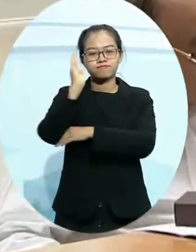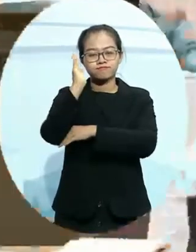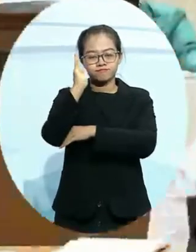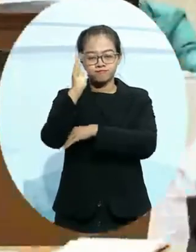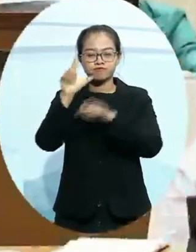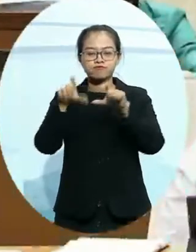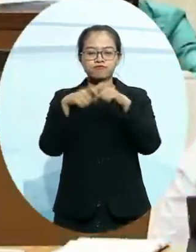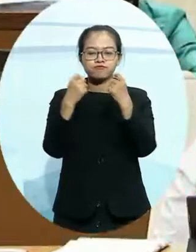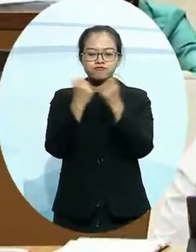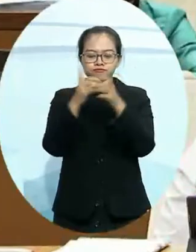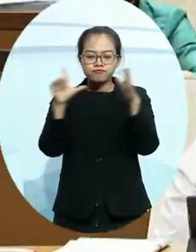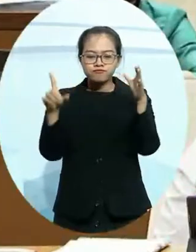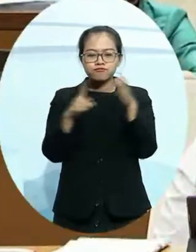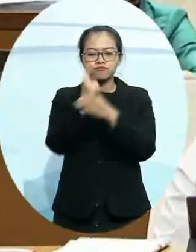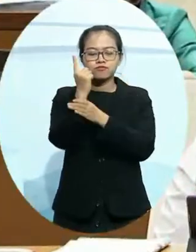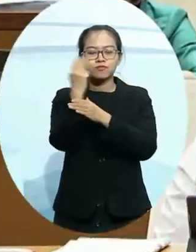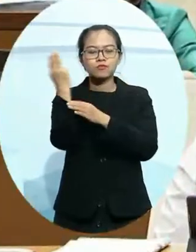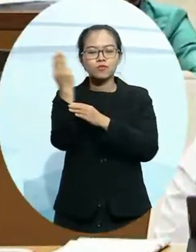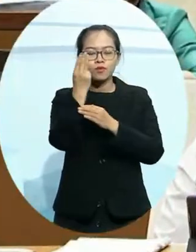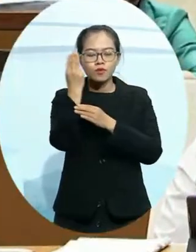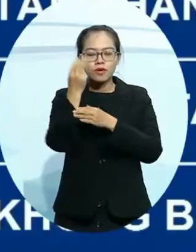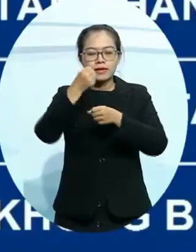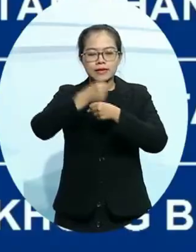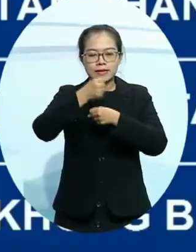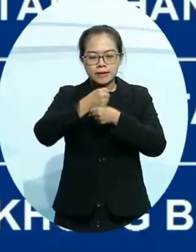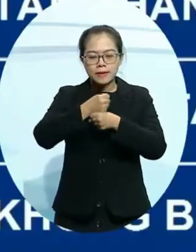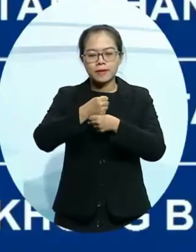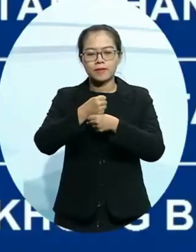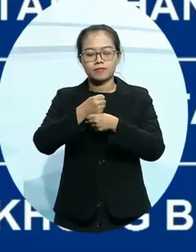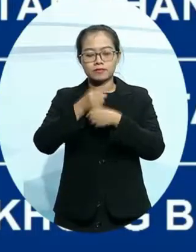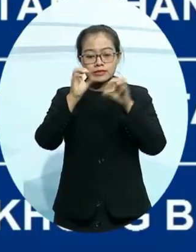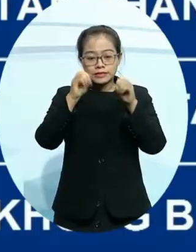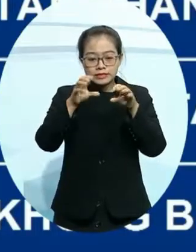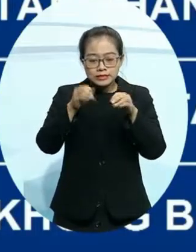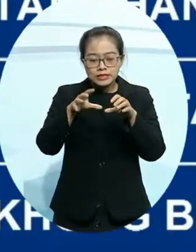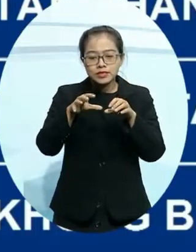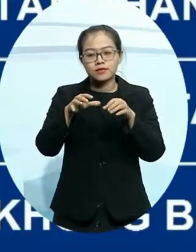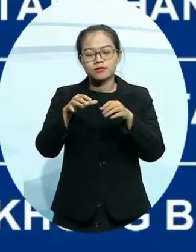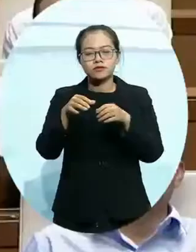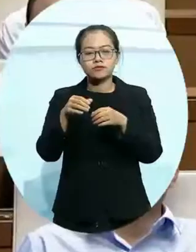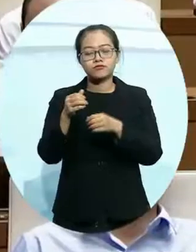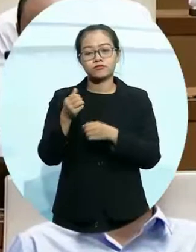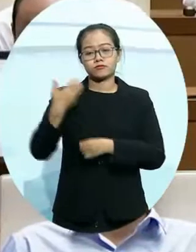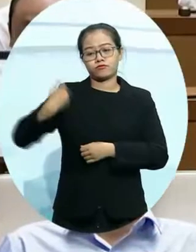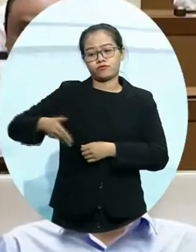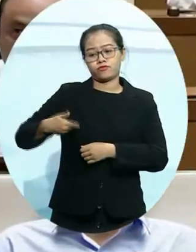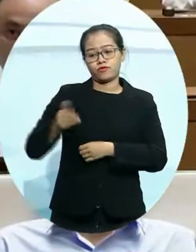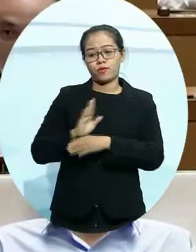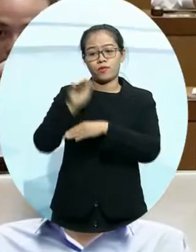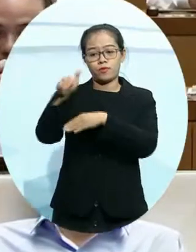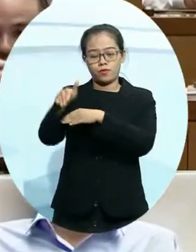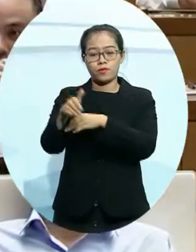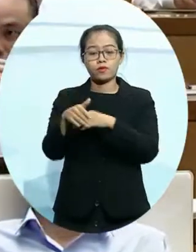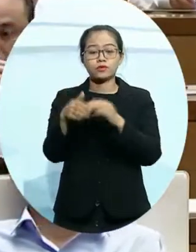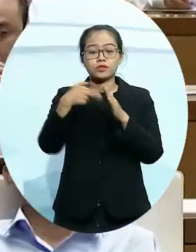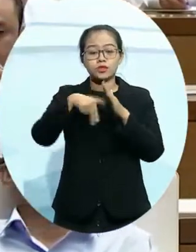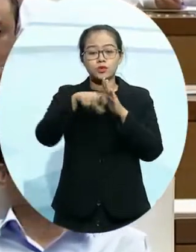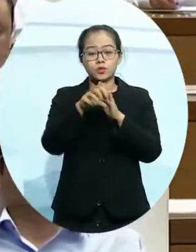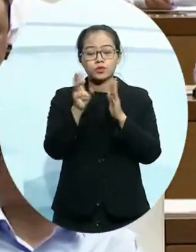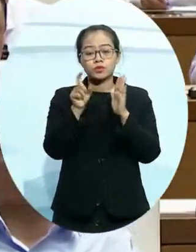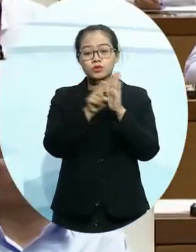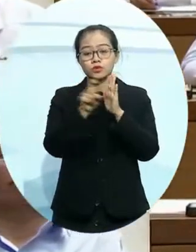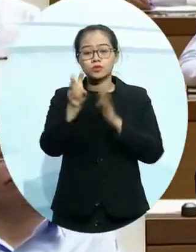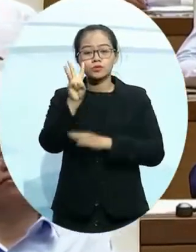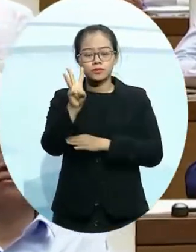nghị quyết thí điểm mô hình tổ chức hoạt động lao động, hướng nghiệp dạy nghề cho phạm nhân ngoài trại giam. Nghị quyết gồm 3 điều, có hiệu lực thi hành từ